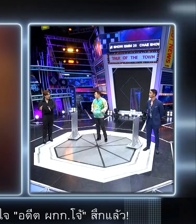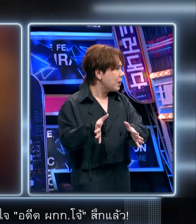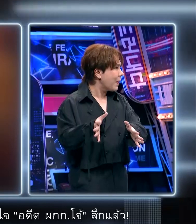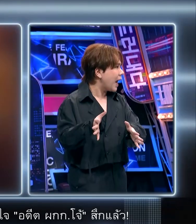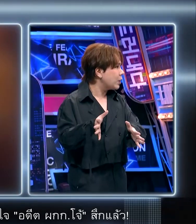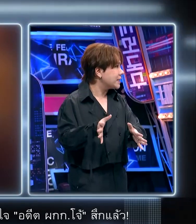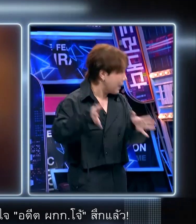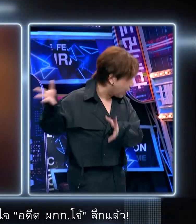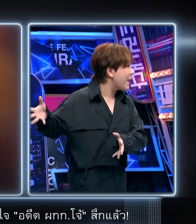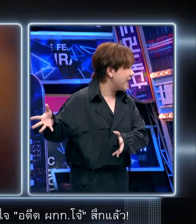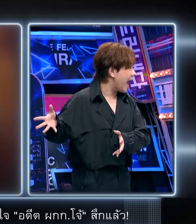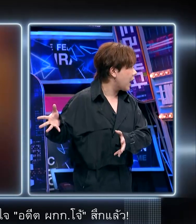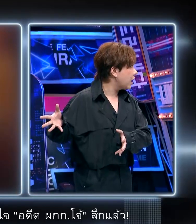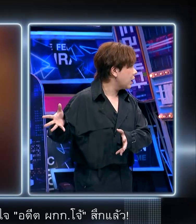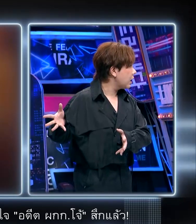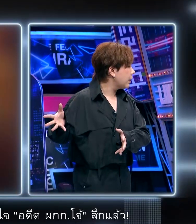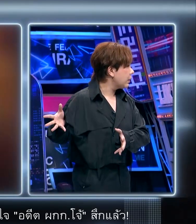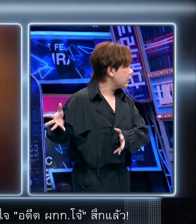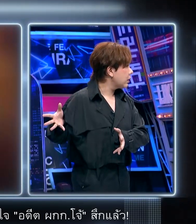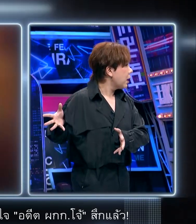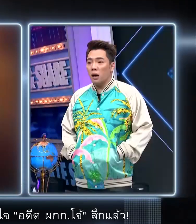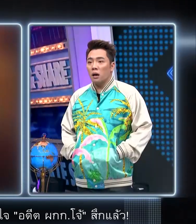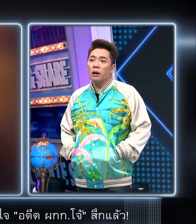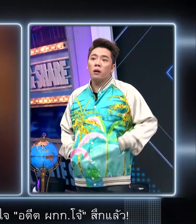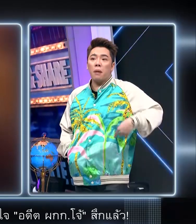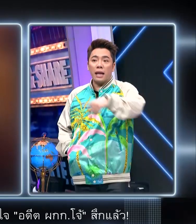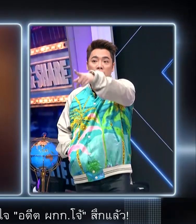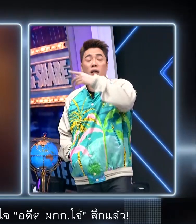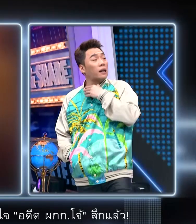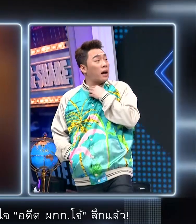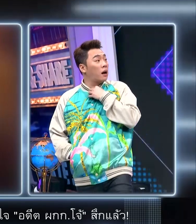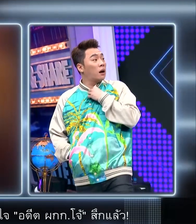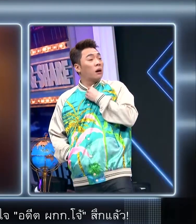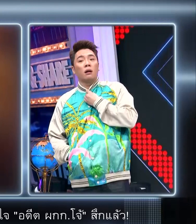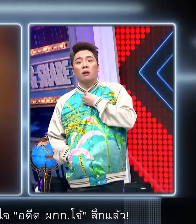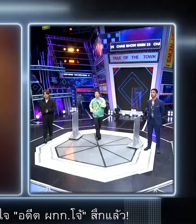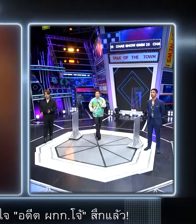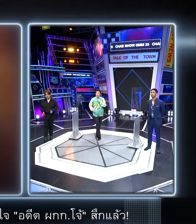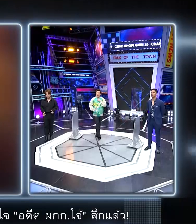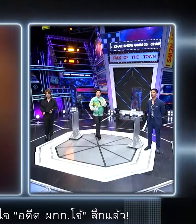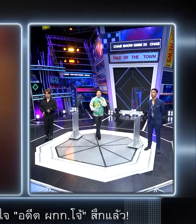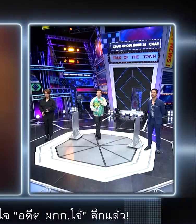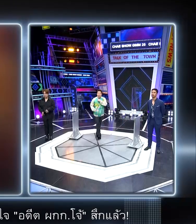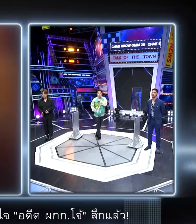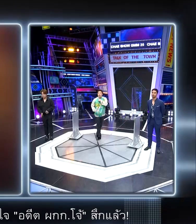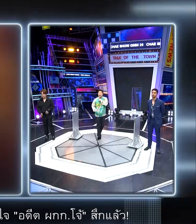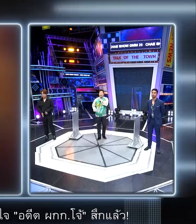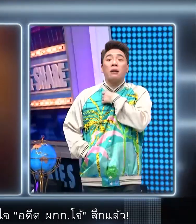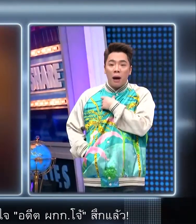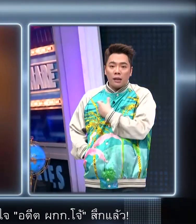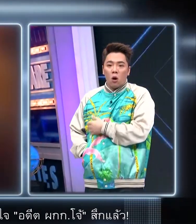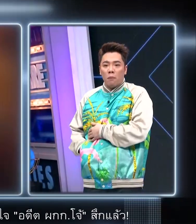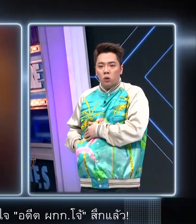พอสึกแล้วเหมือนว่าพระอานนท์เนี่ยจะไปบวชใหม่นะ อ๋อสึกแล้วบวชใหม่ เขาบอกว่าอาจจะไปบวชใหม่ใช่ สึกแล้วซึ่งอดีตพระอานนท์เ